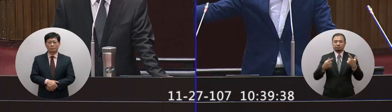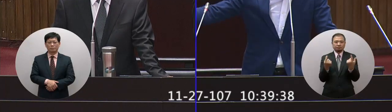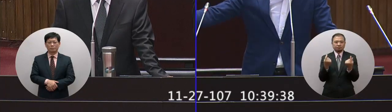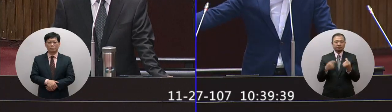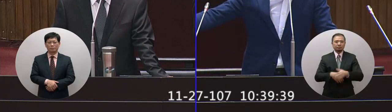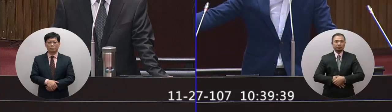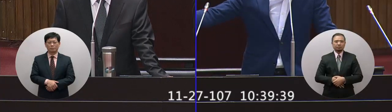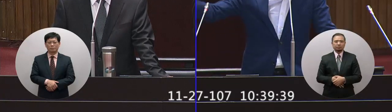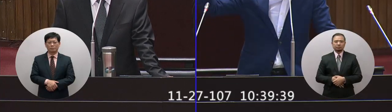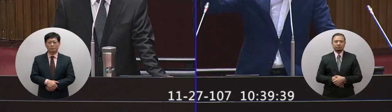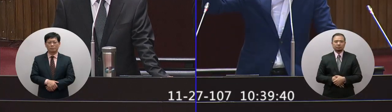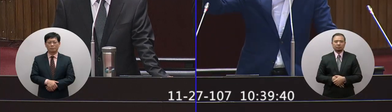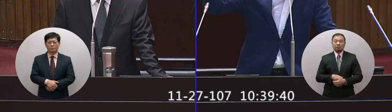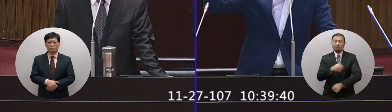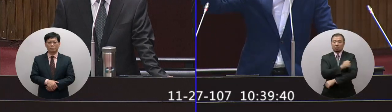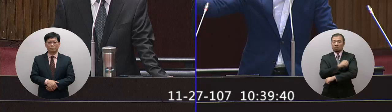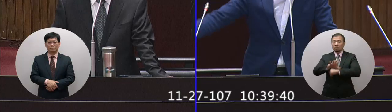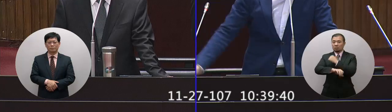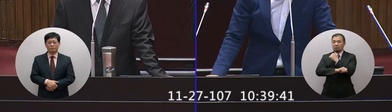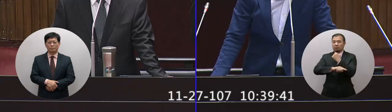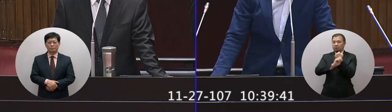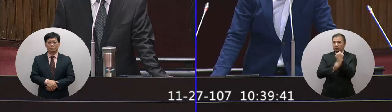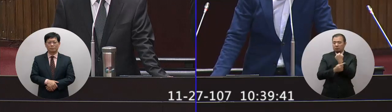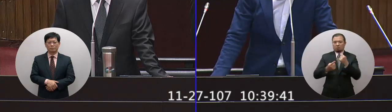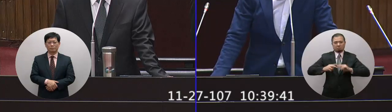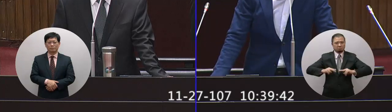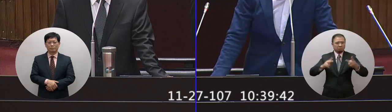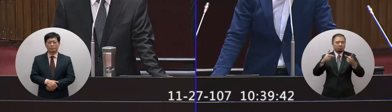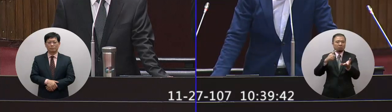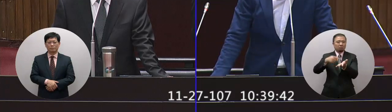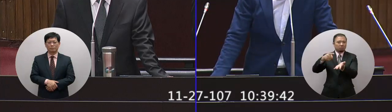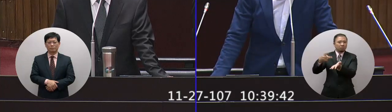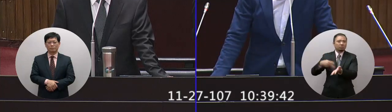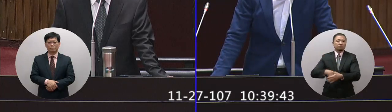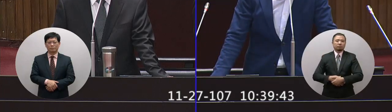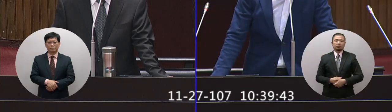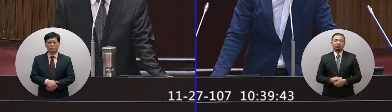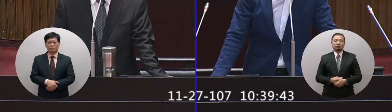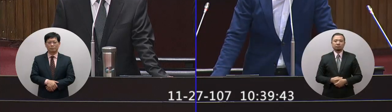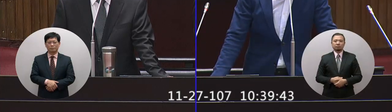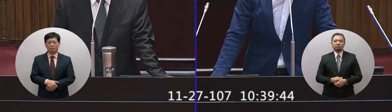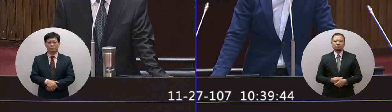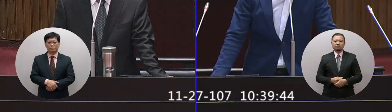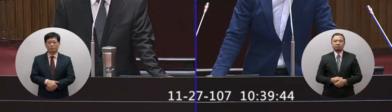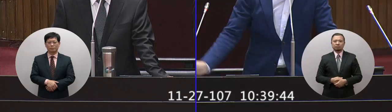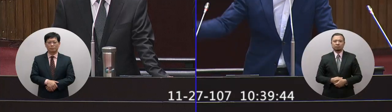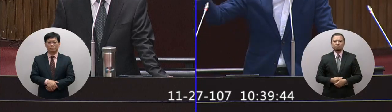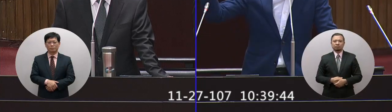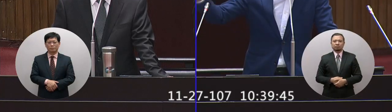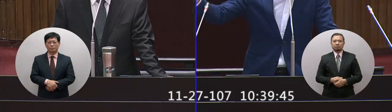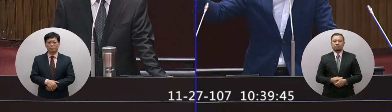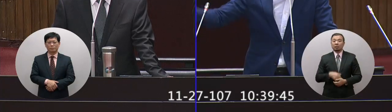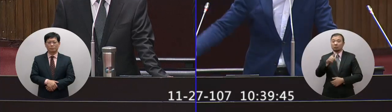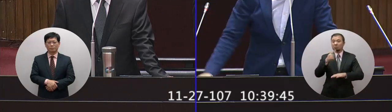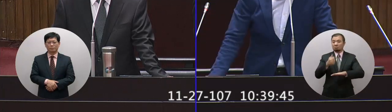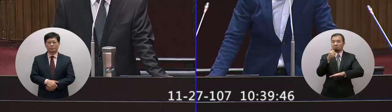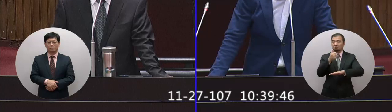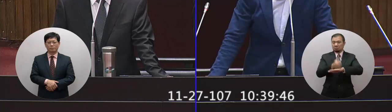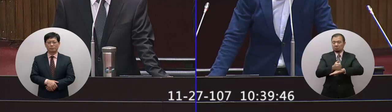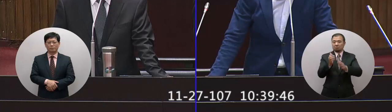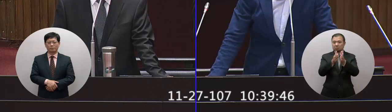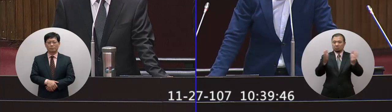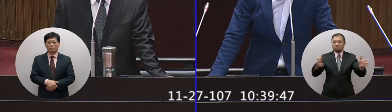7天假不见了，院长，针对这样选举结果，7天假要不要还给我们劳工？你当时讲说可以讨论，现在你的感觉如何？ 我们会在全盘来考量。 那我一说人事啊，这些部长真的坐不下去了。前面那些争议啊，你都可以看到多少选票在流失，多少社会支持在反弹，政策也是啊，劳基法修了两次。 你任内休了第二